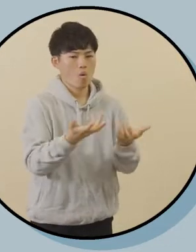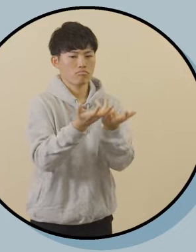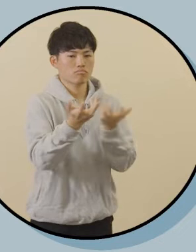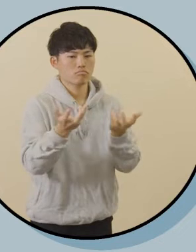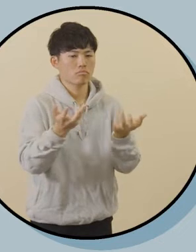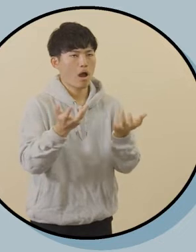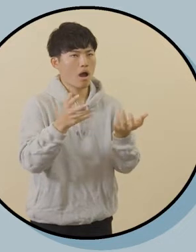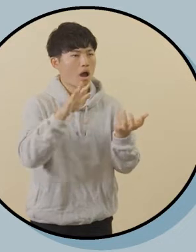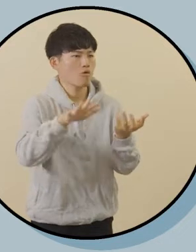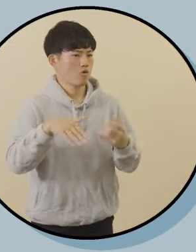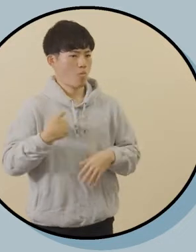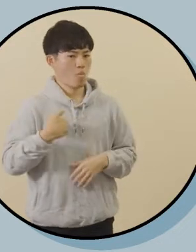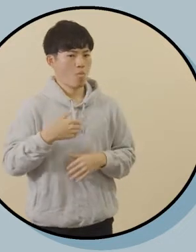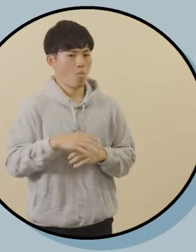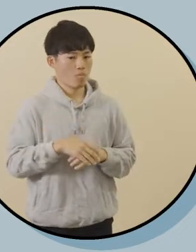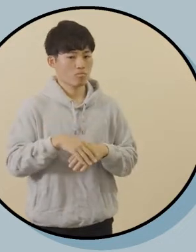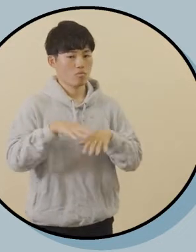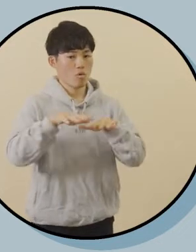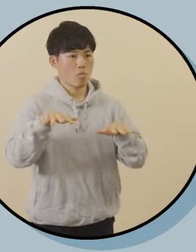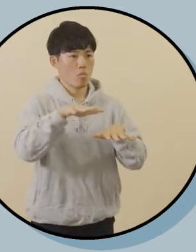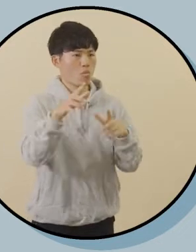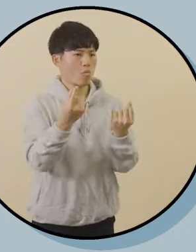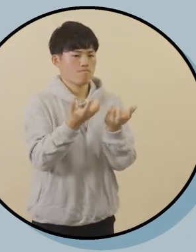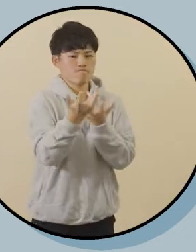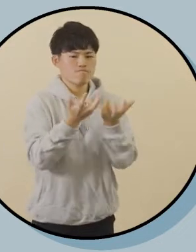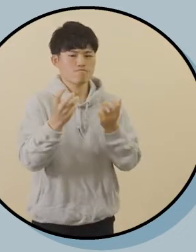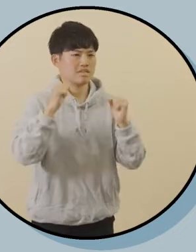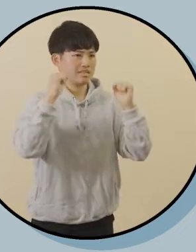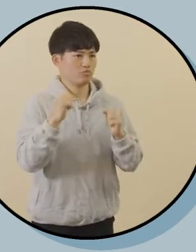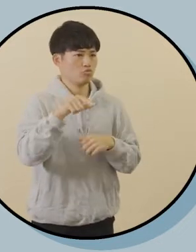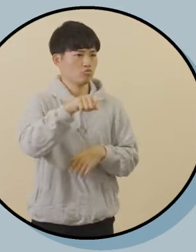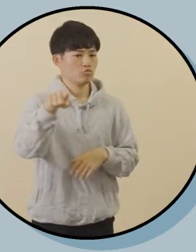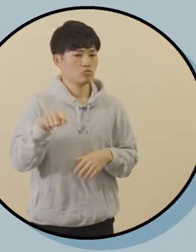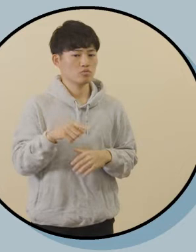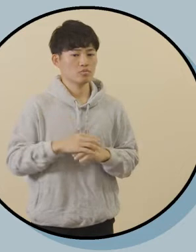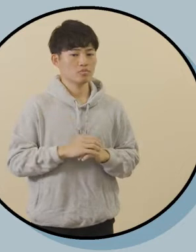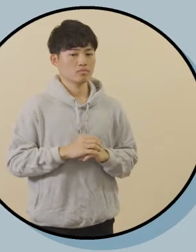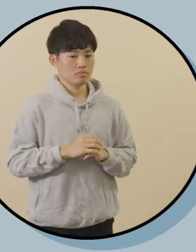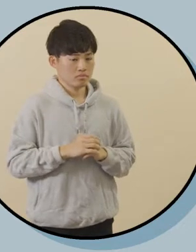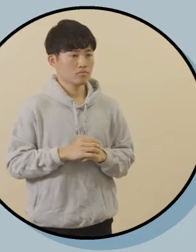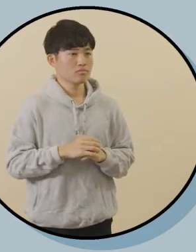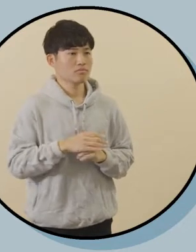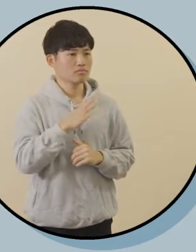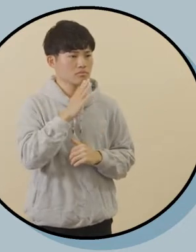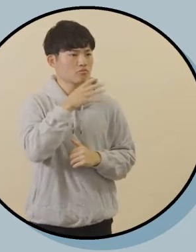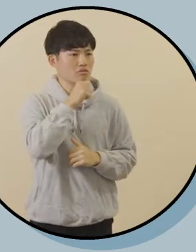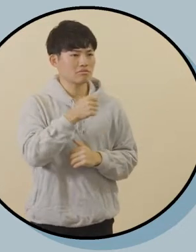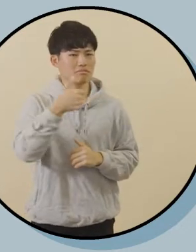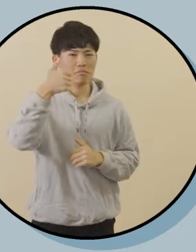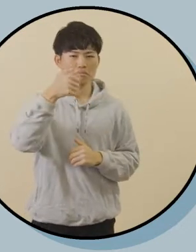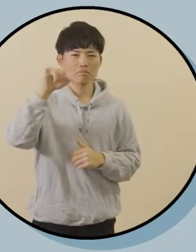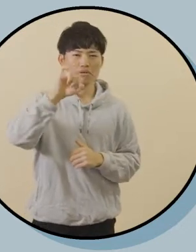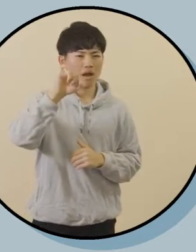思ってしまう、特に子供たちっているかもしれないんですけど、本当になんかこう永遠にもういくつになっても、こうおじいち